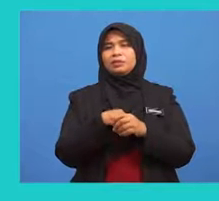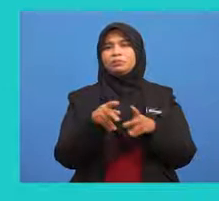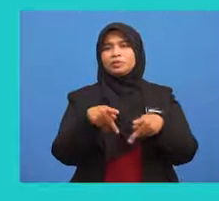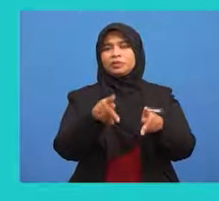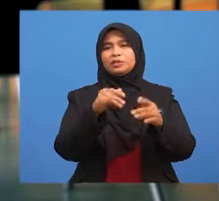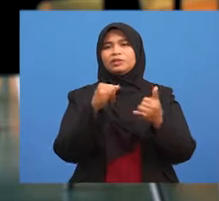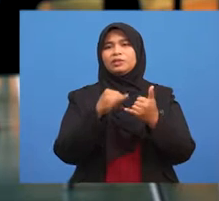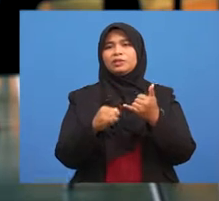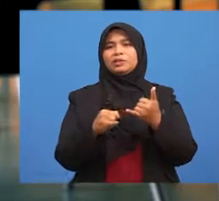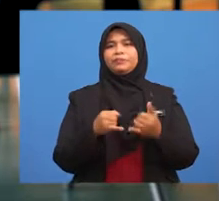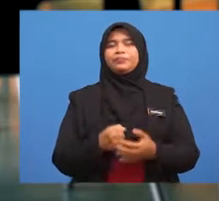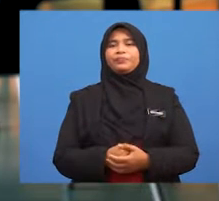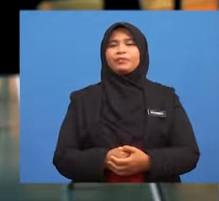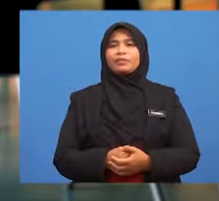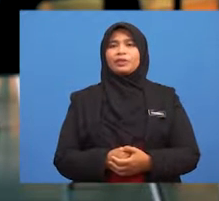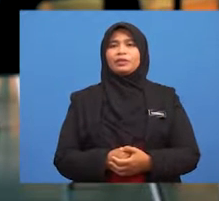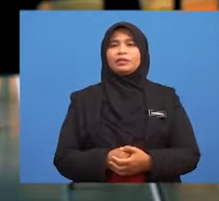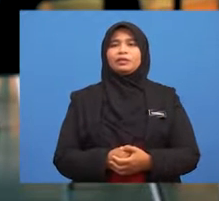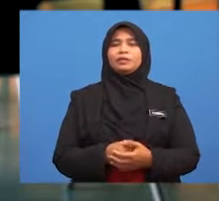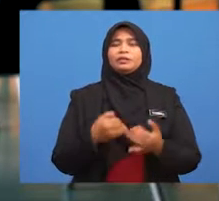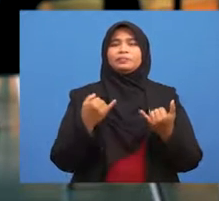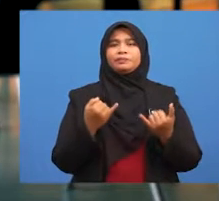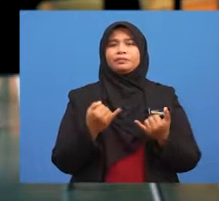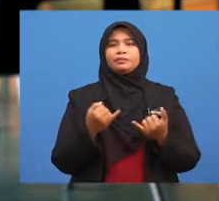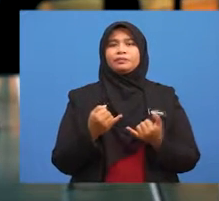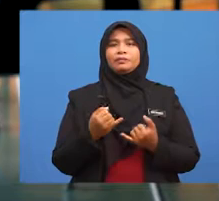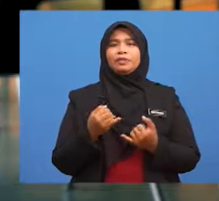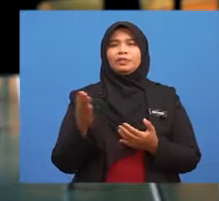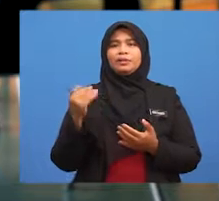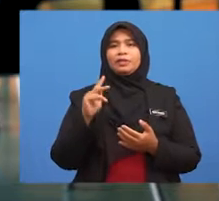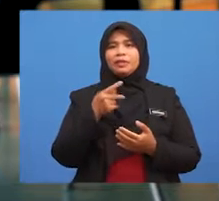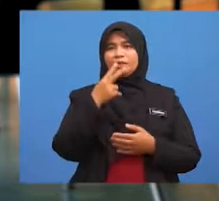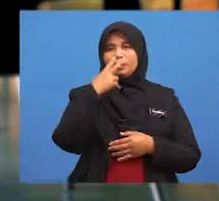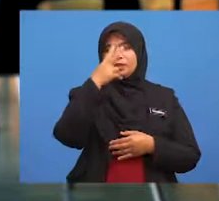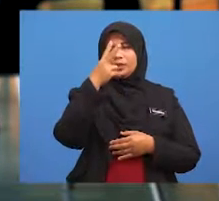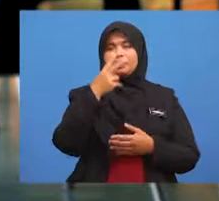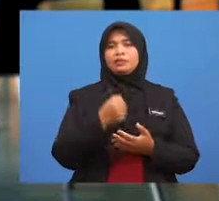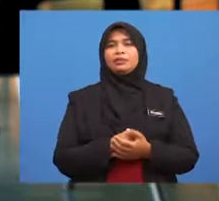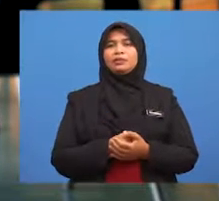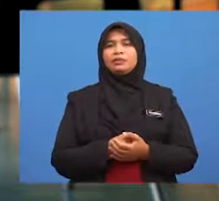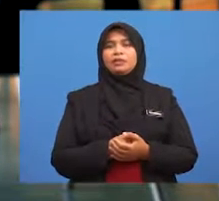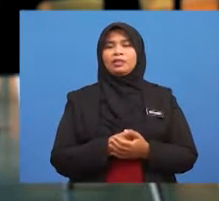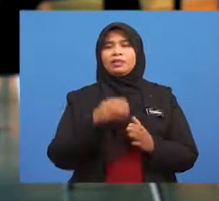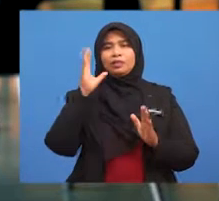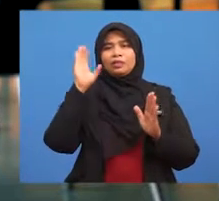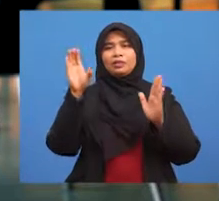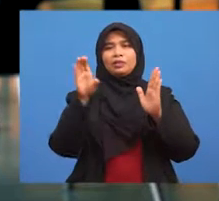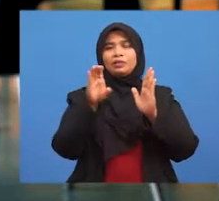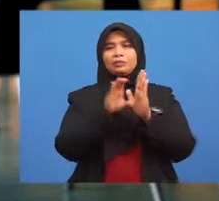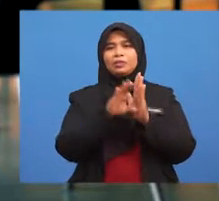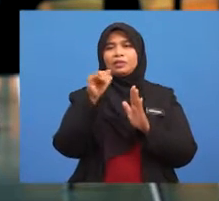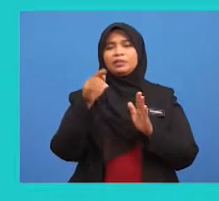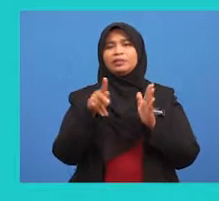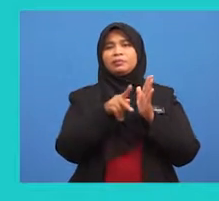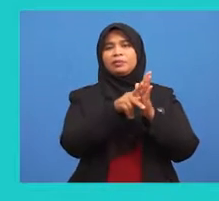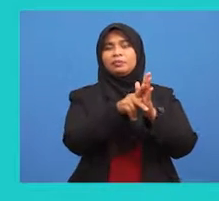akhir. Baiklah murid-murid, sekarang mari kita lihat gambar yang dipaparkan